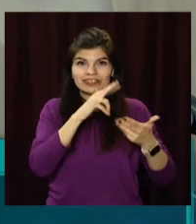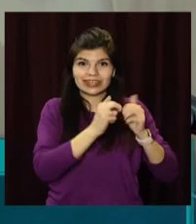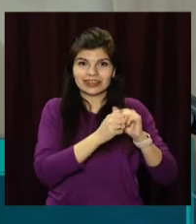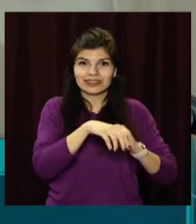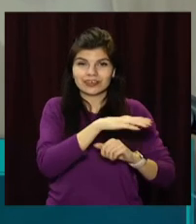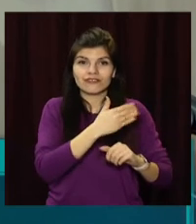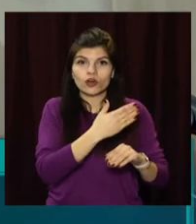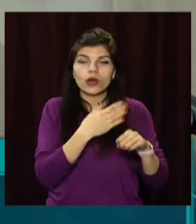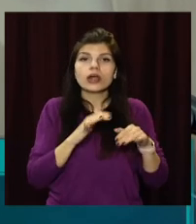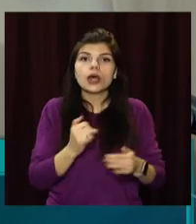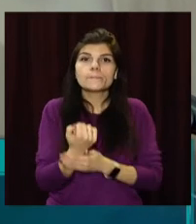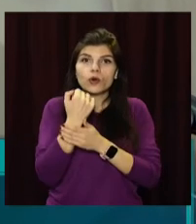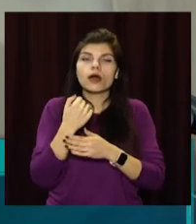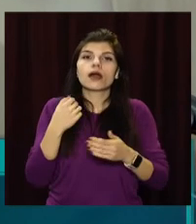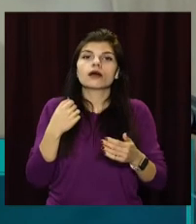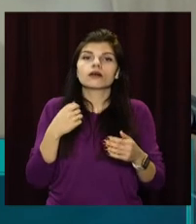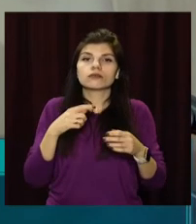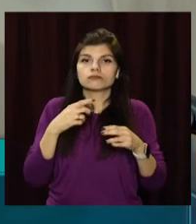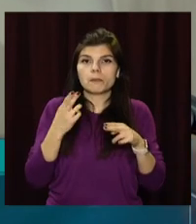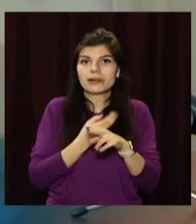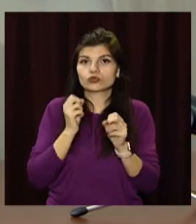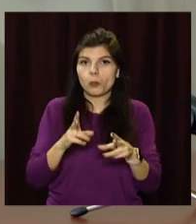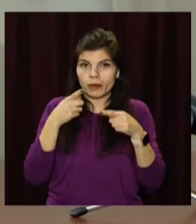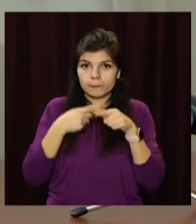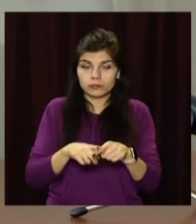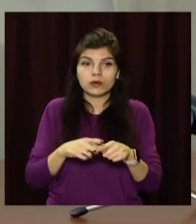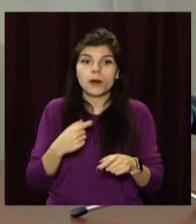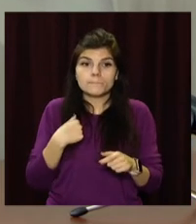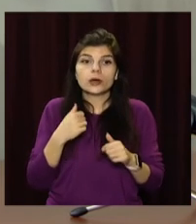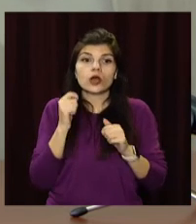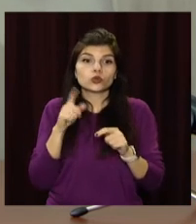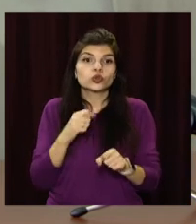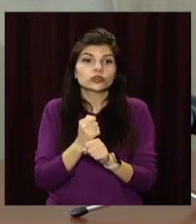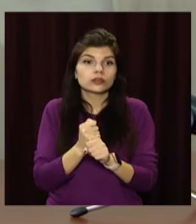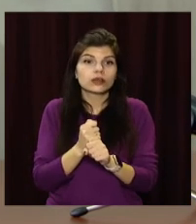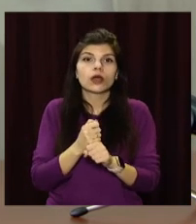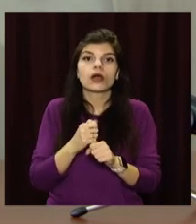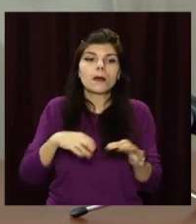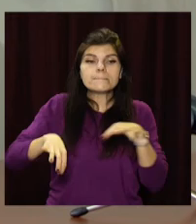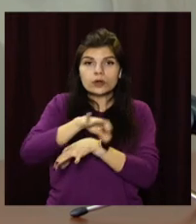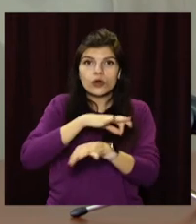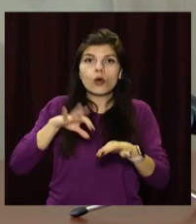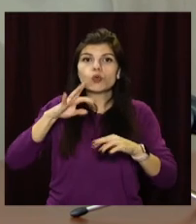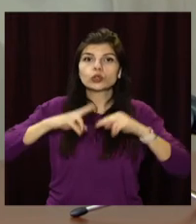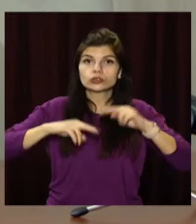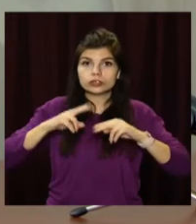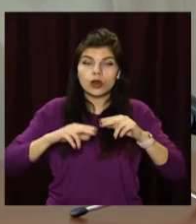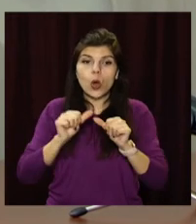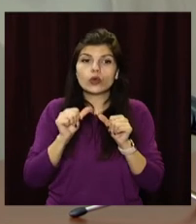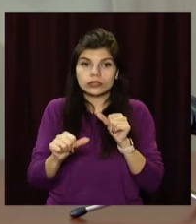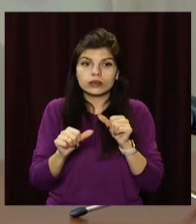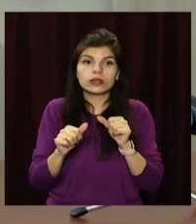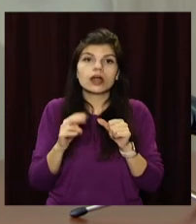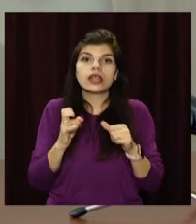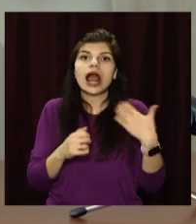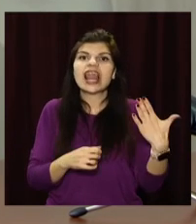для підтримання матеріально-технічної бази. Крім того, в цьому році ми вже робимо проект по строительству отдельного подразделения на